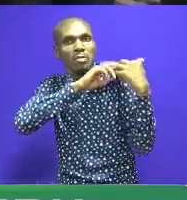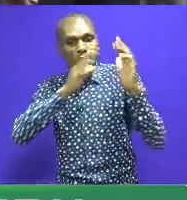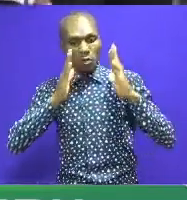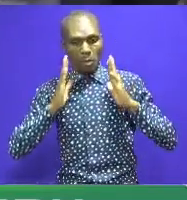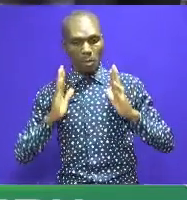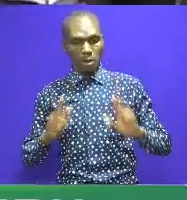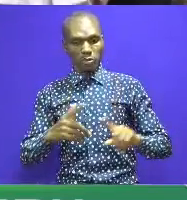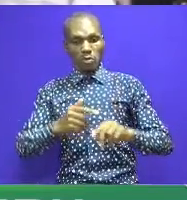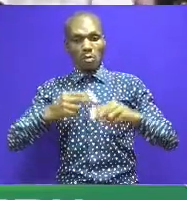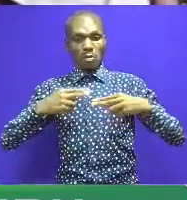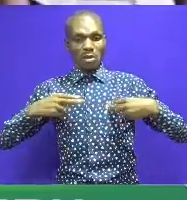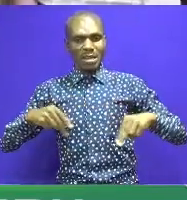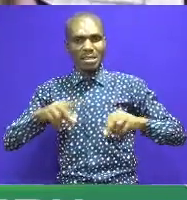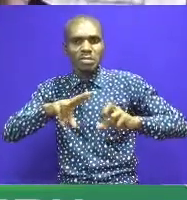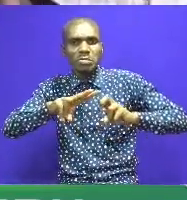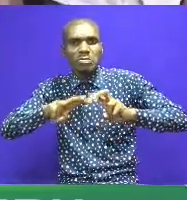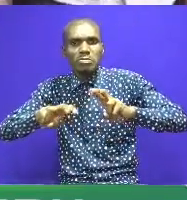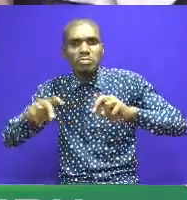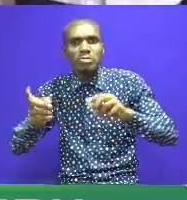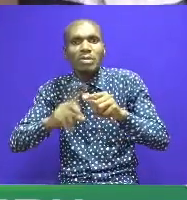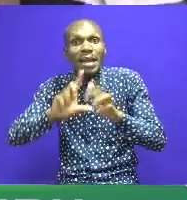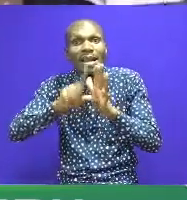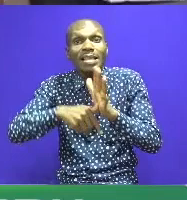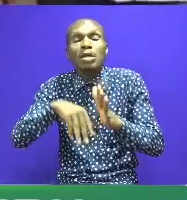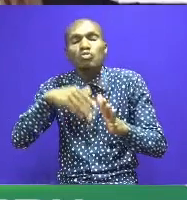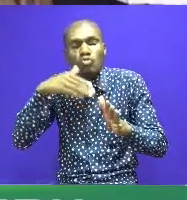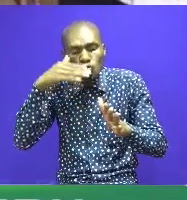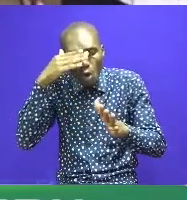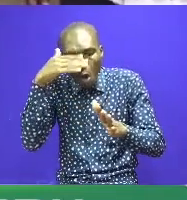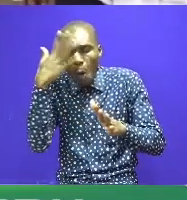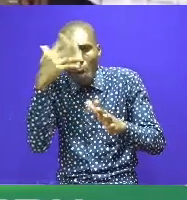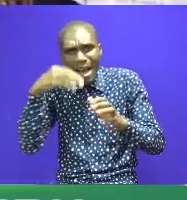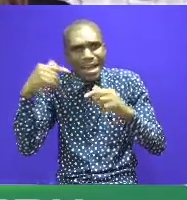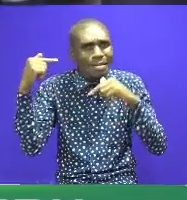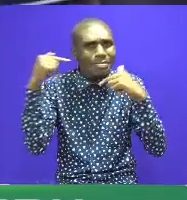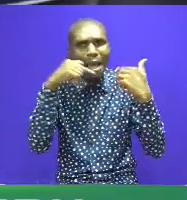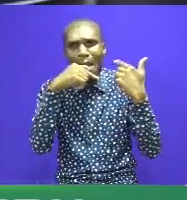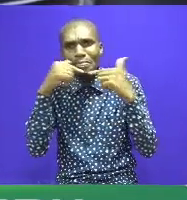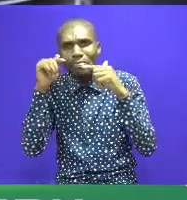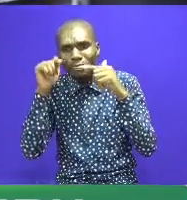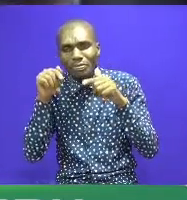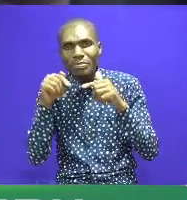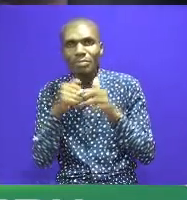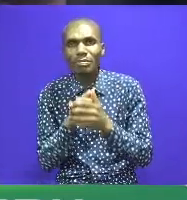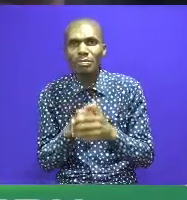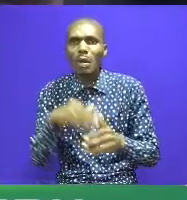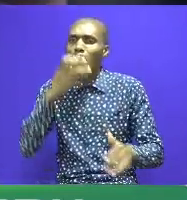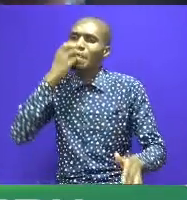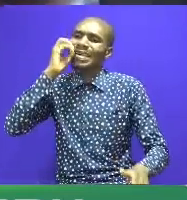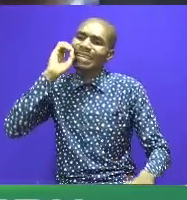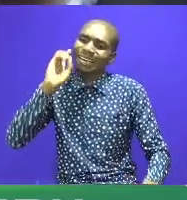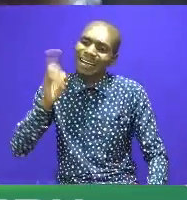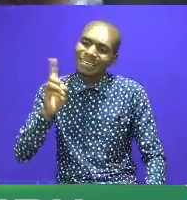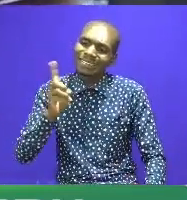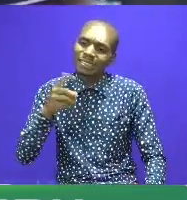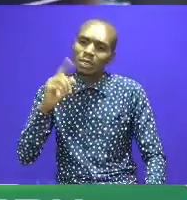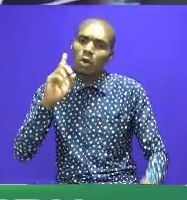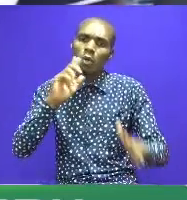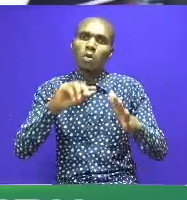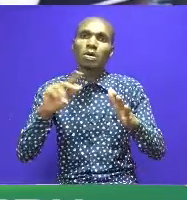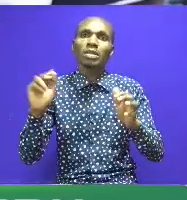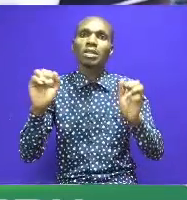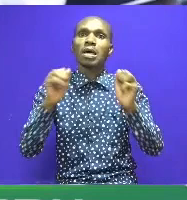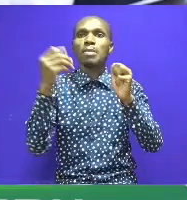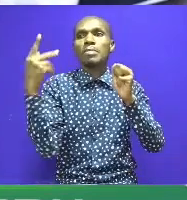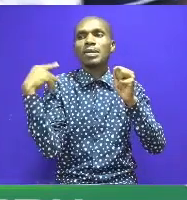bochenu kulingulia eliokomanya ekukerete okumina noku. Konde mili kitu kia vete igoro, mkia liengege nte